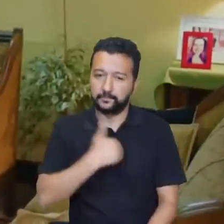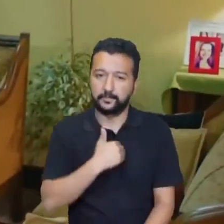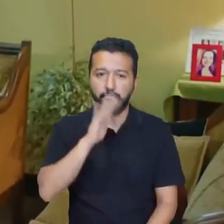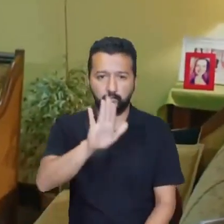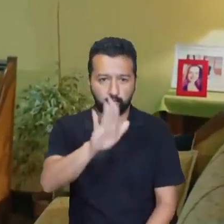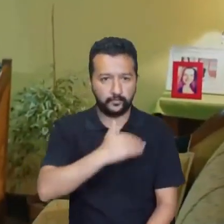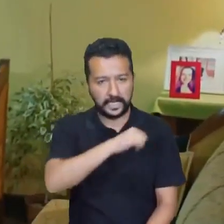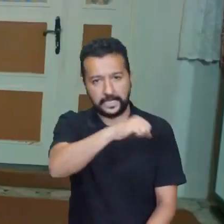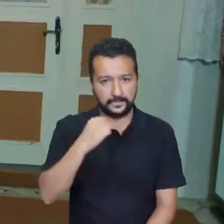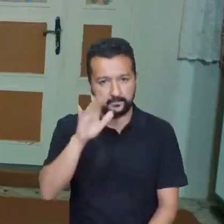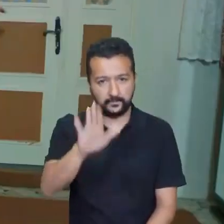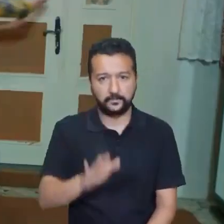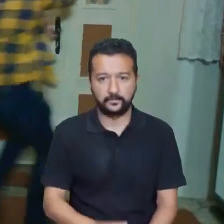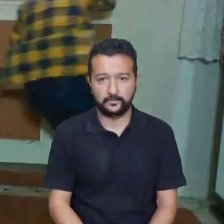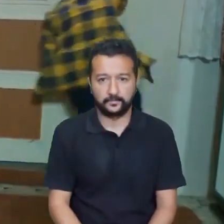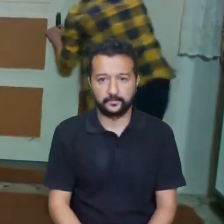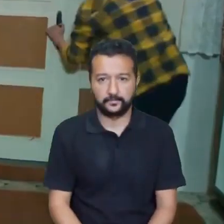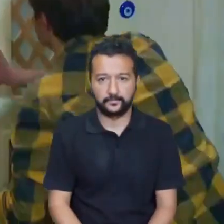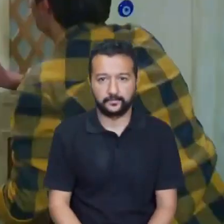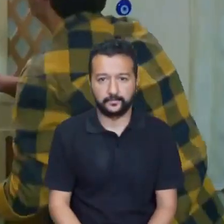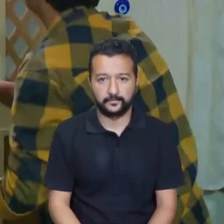Tuncay Münir'den hızla çıkıp koştu.